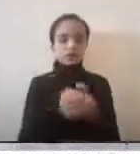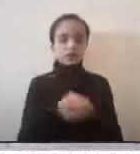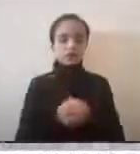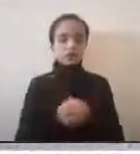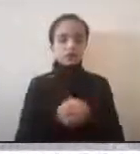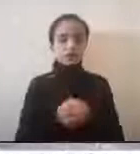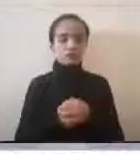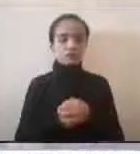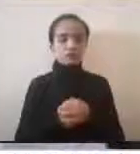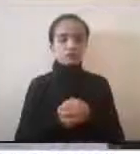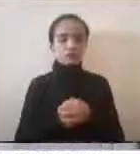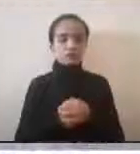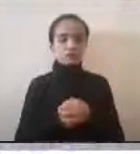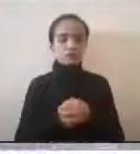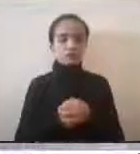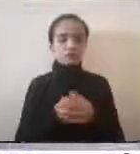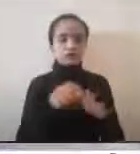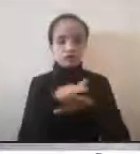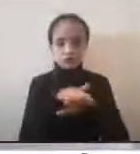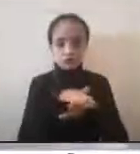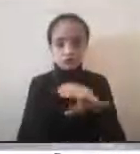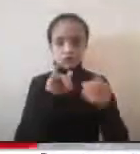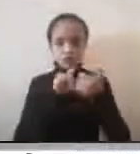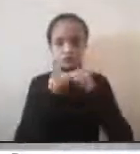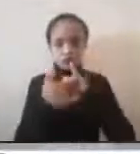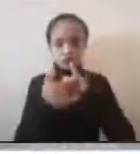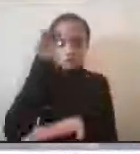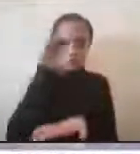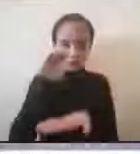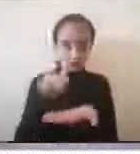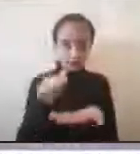pagluwag. Kasi mayroon pa tayong